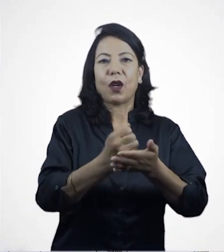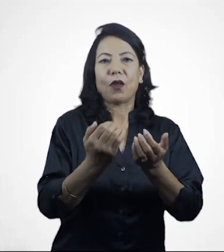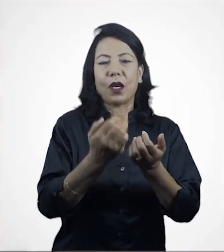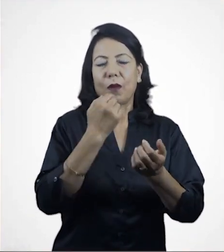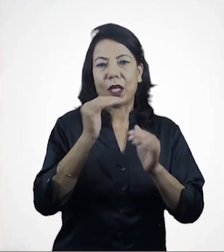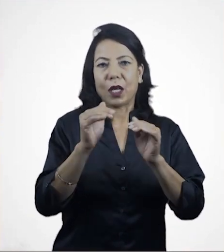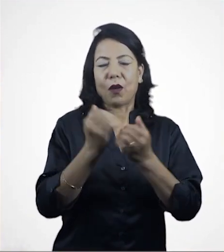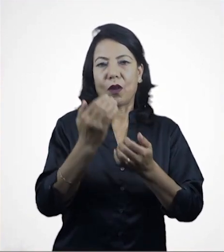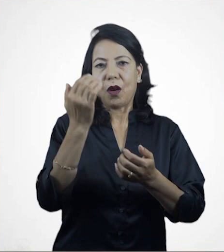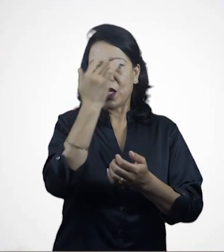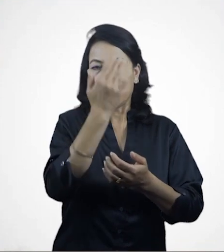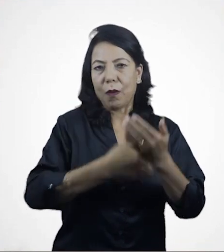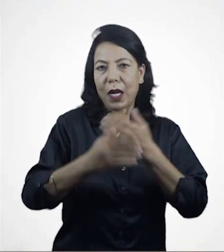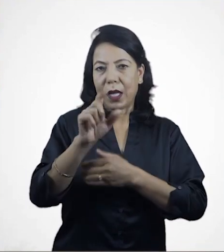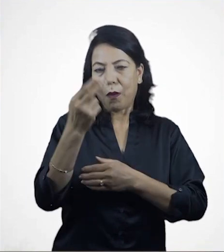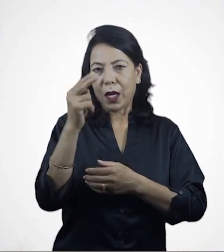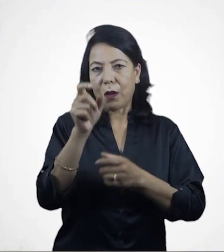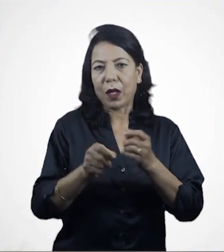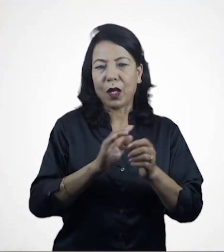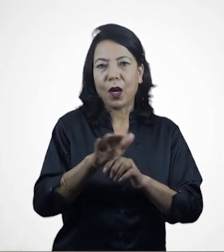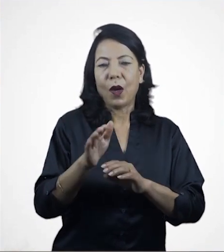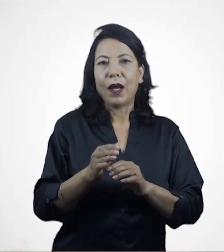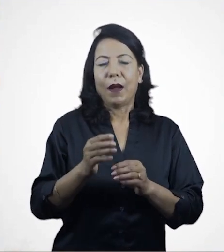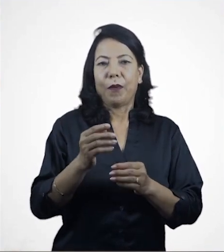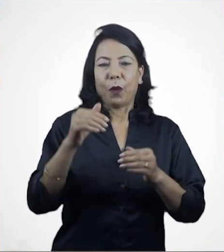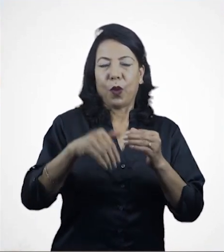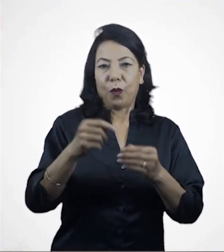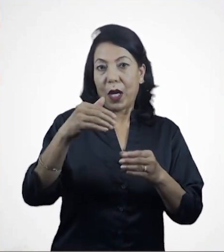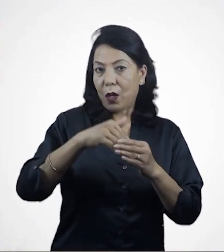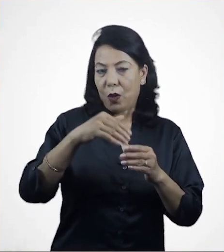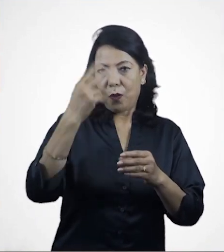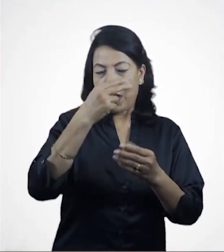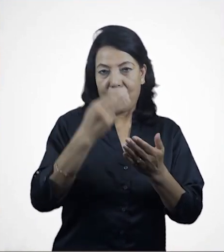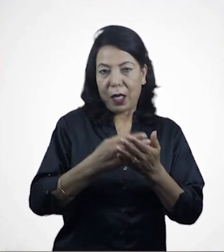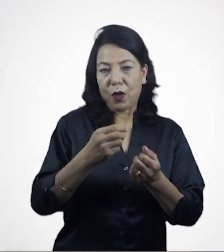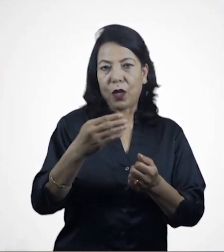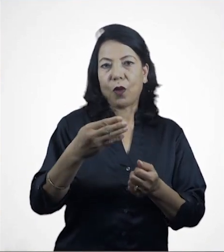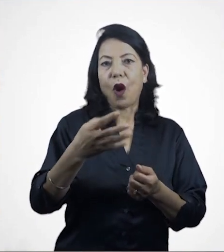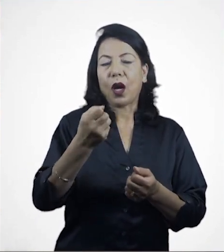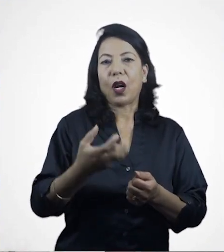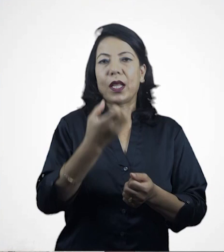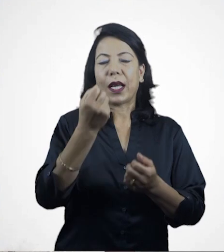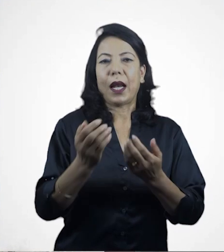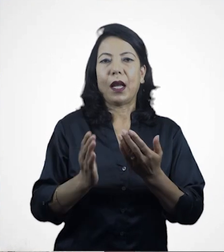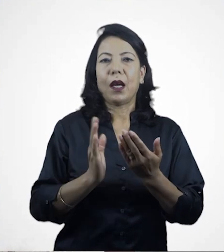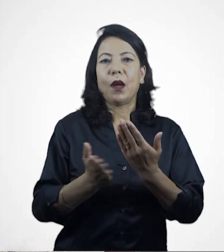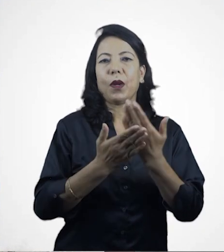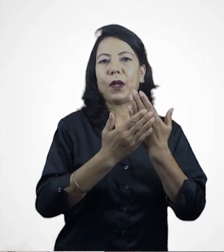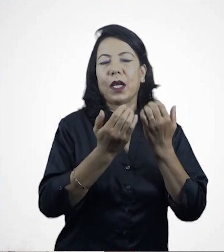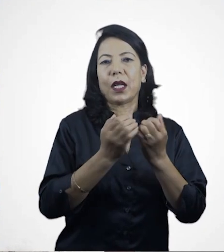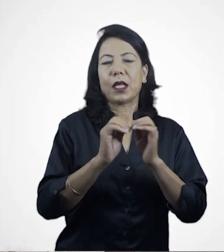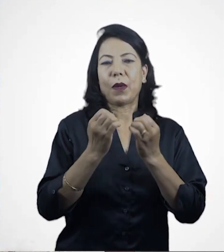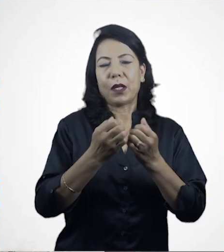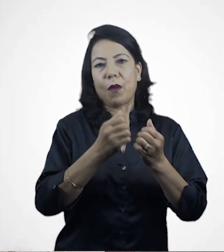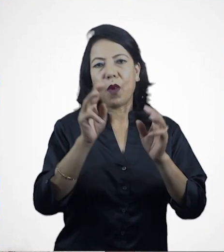अटिजम अपांगता बयका बेगती अरुलाई बहुट बयंका रुप्पा मात्रा नलिये र उनियरुका हाक अधिकार लाई परवर्दन गरी समाजमा